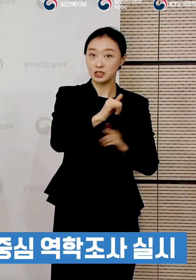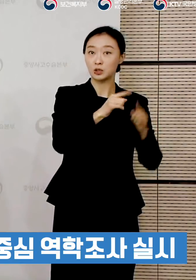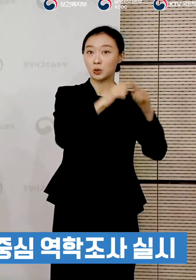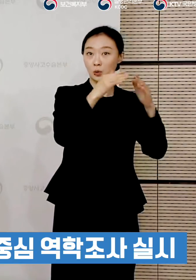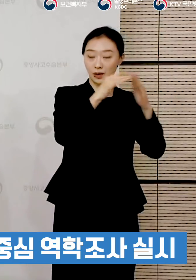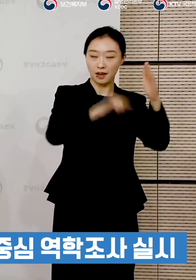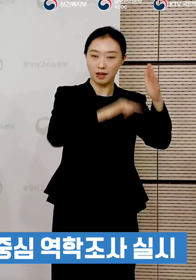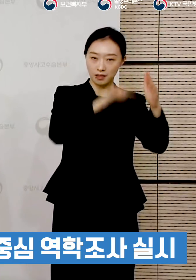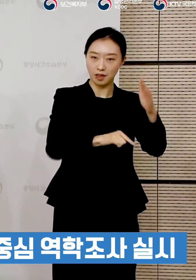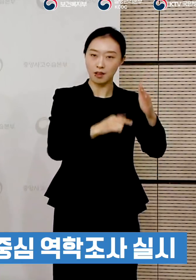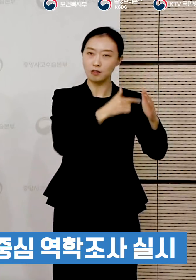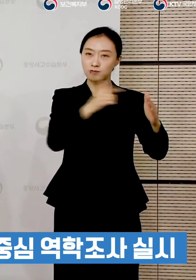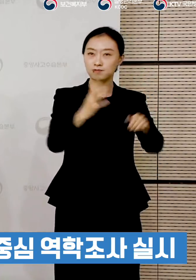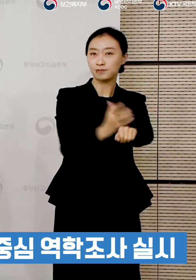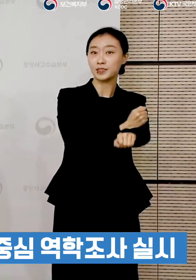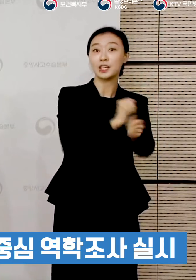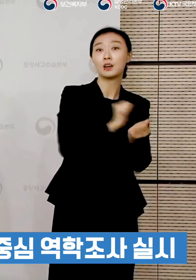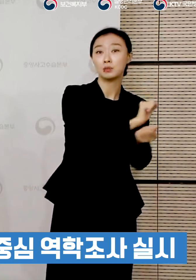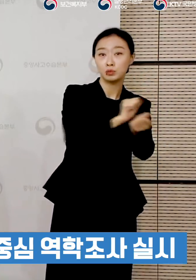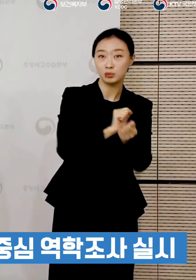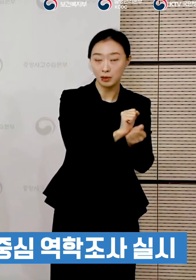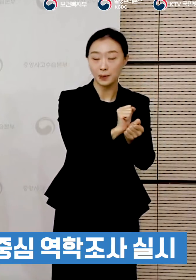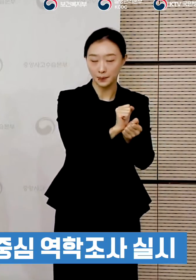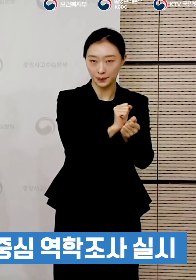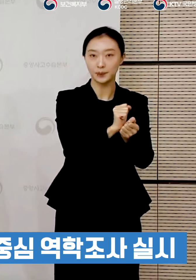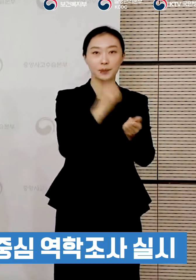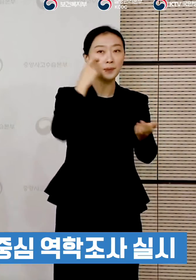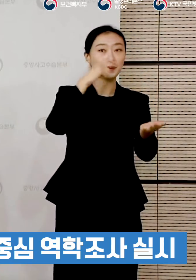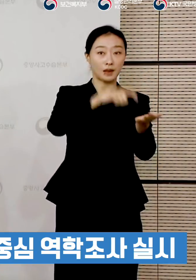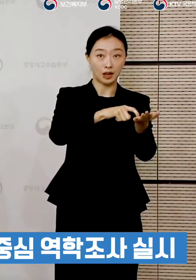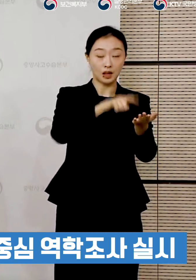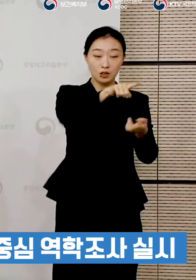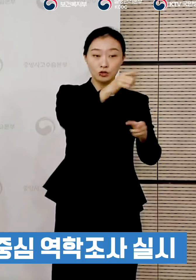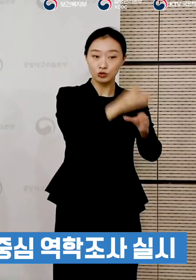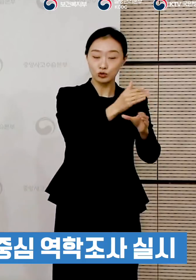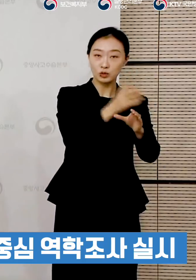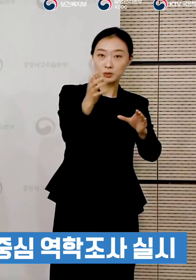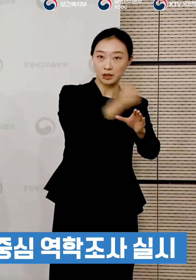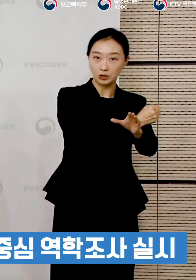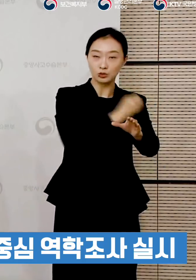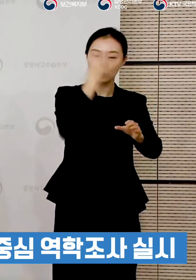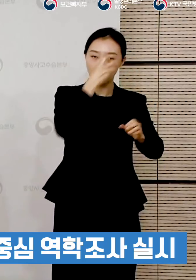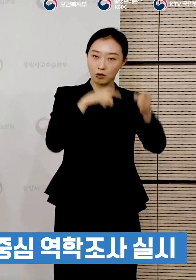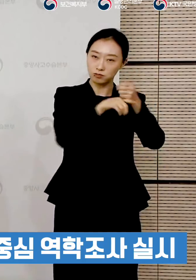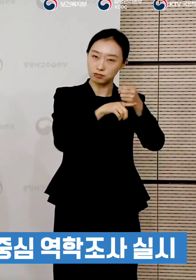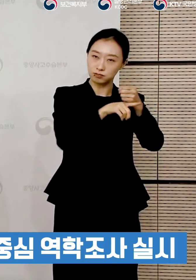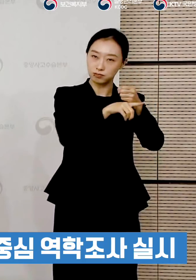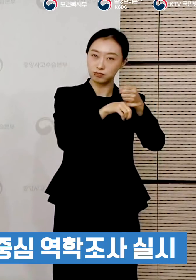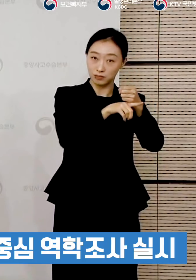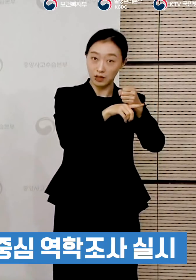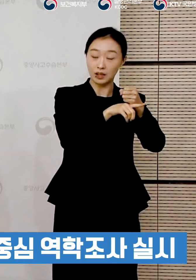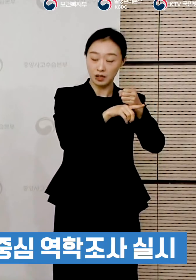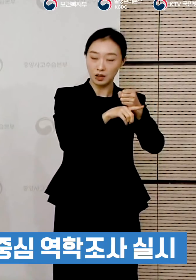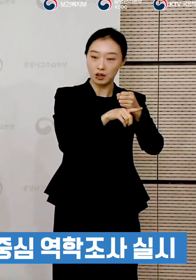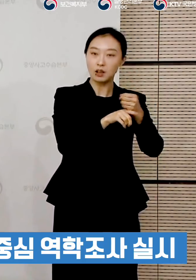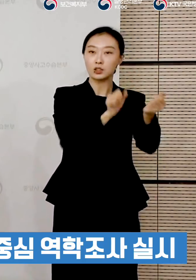감염이 확산된 사실을 발견하고 이들을 중심으로 빠르게 역학조사를 실시하며 접촉자를